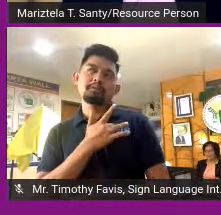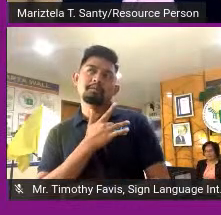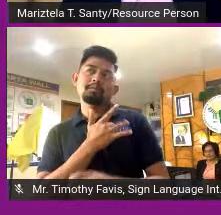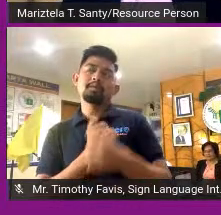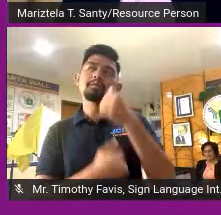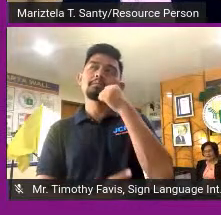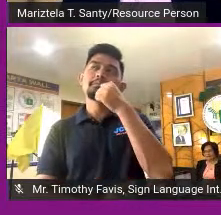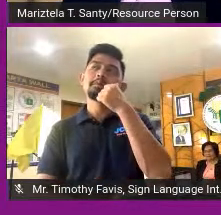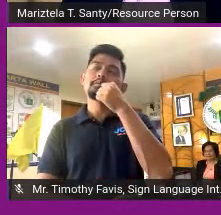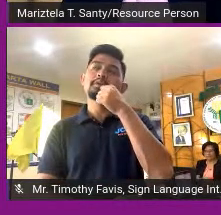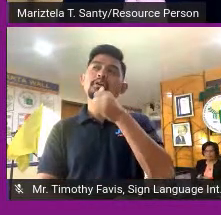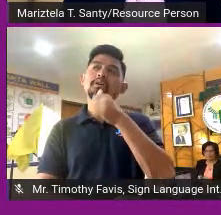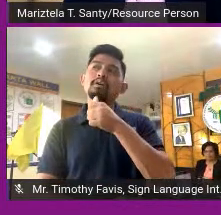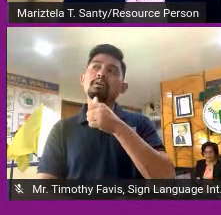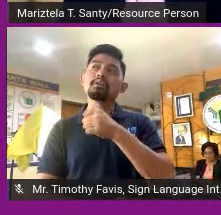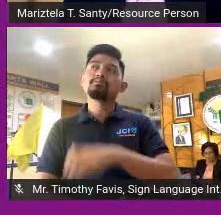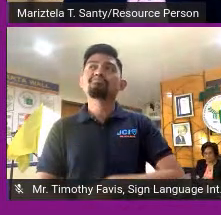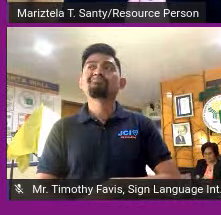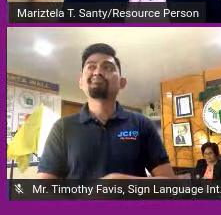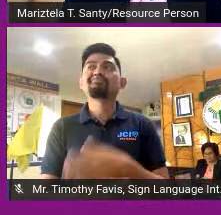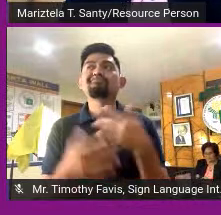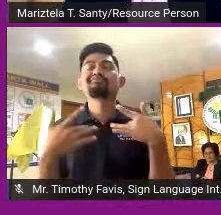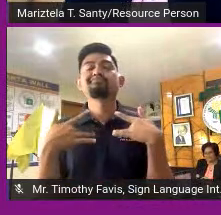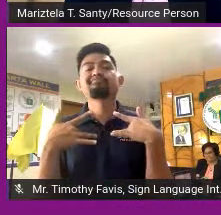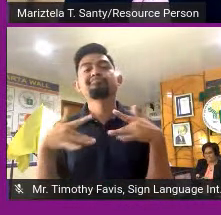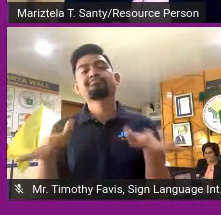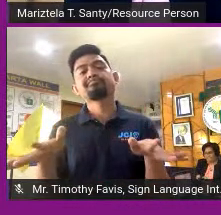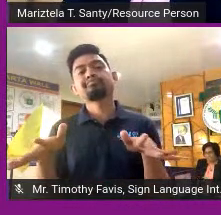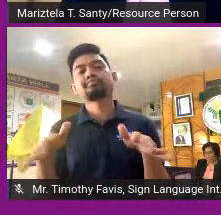mga kababaihan ang sense of helplessness